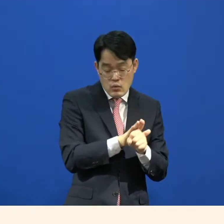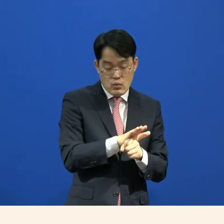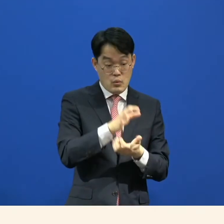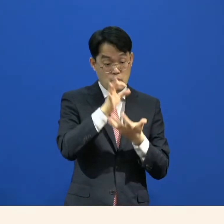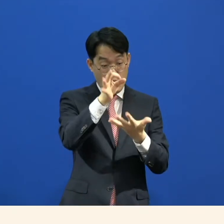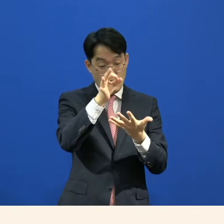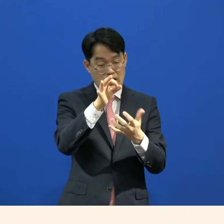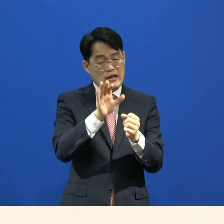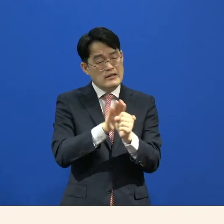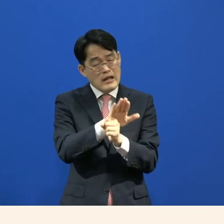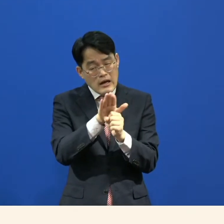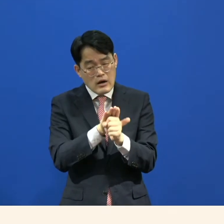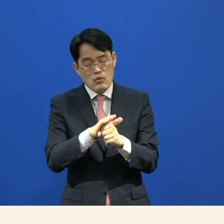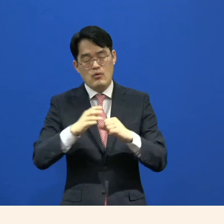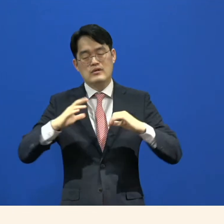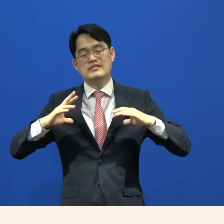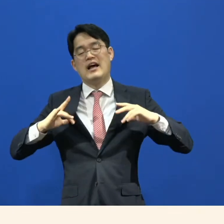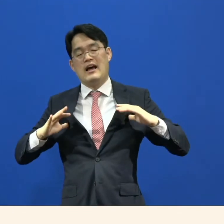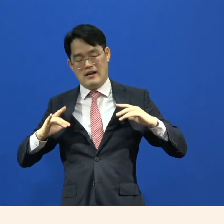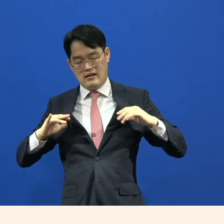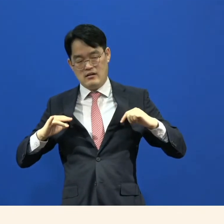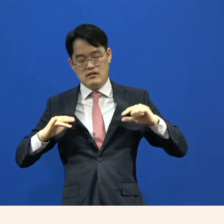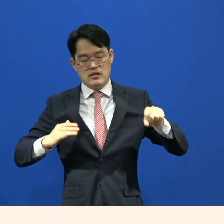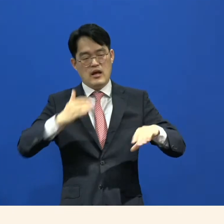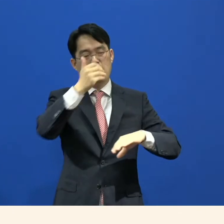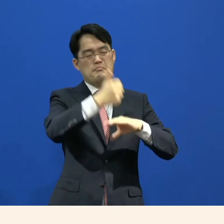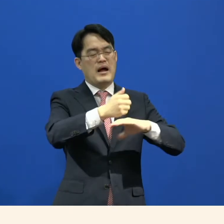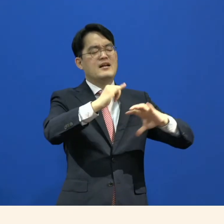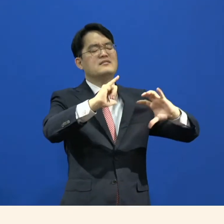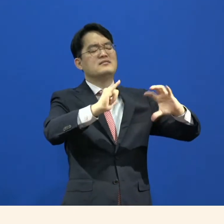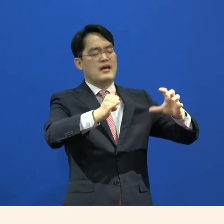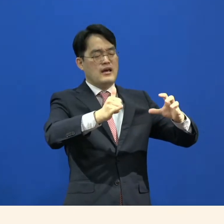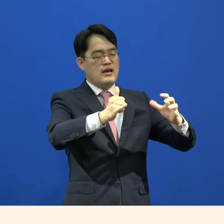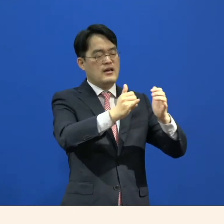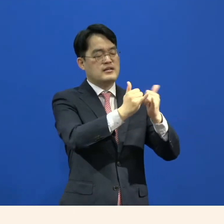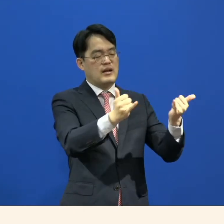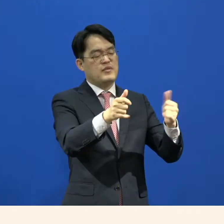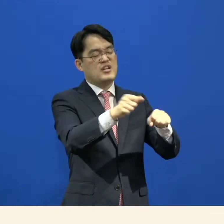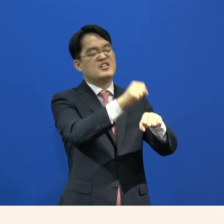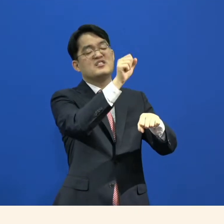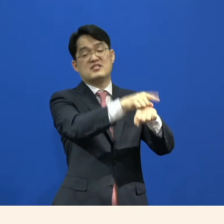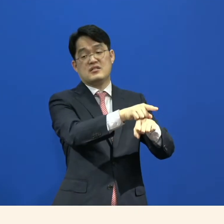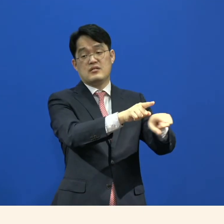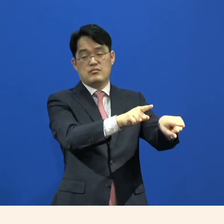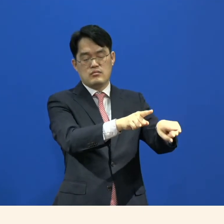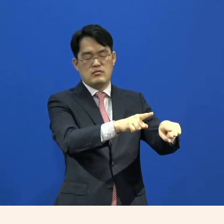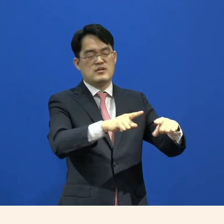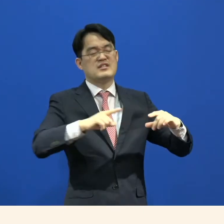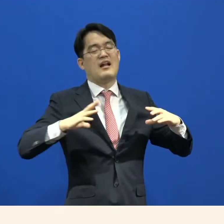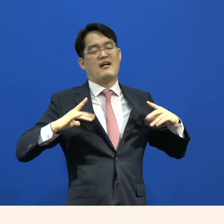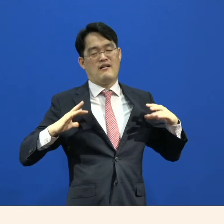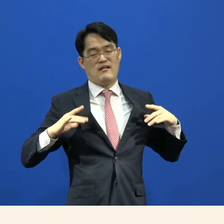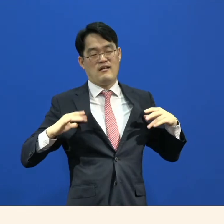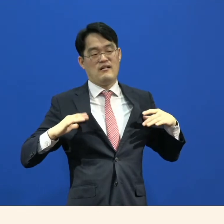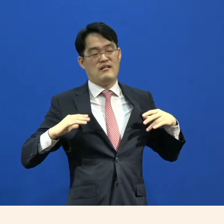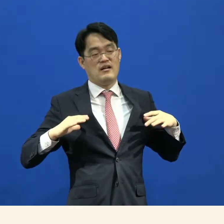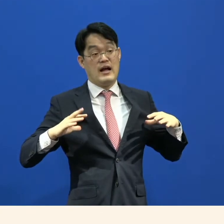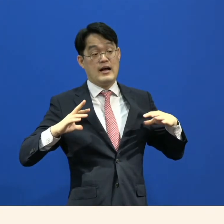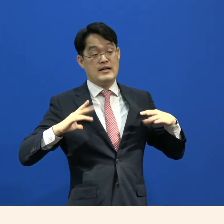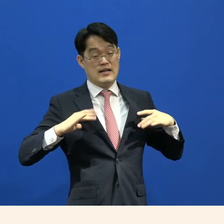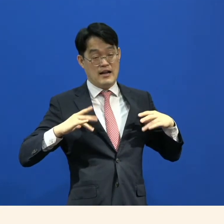그 다음에 뭐가 나오면 자랑하며 나와요. 말세의 특징 중에 하나가 뭐냐? 자랑하는 거예요. 그 자랑거리가